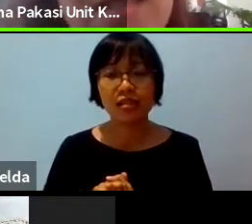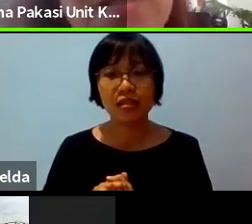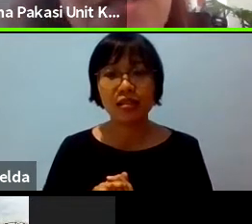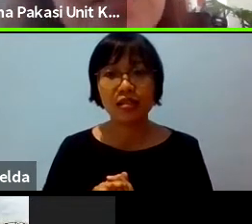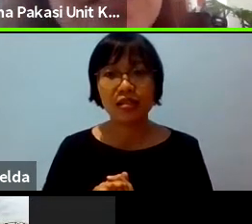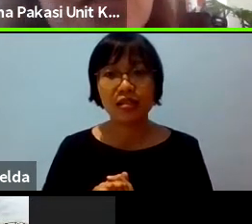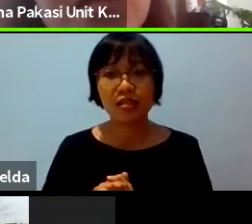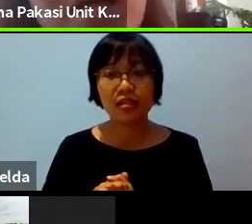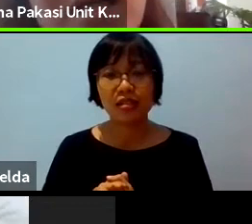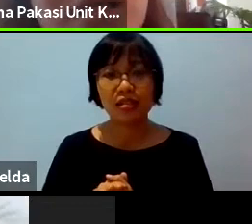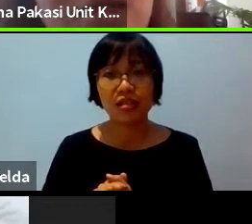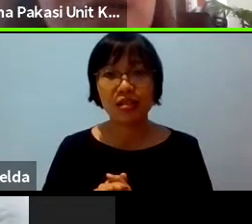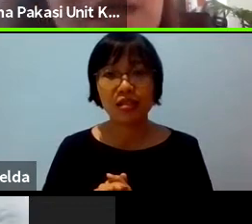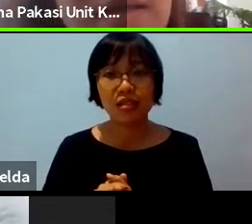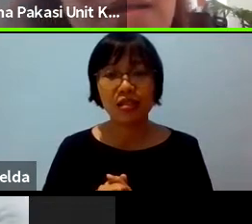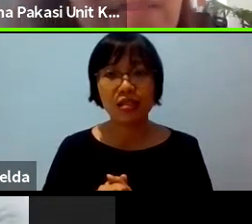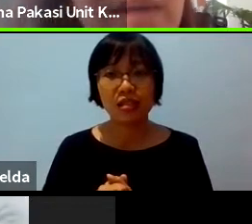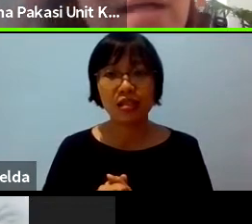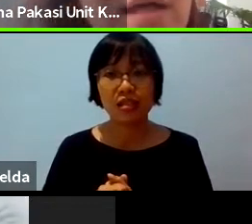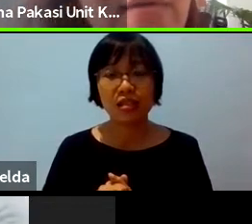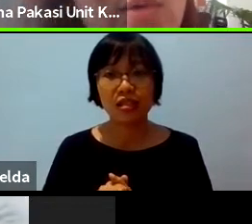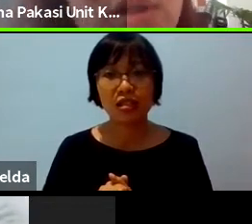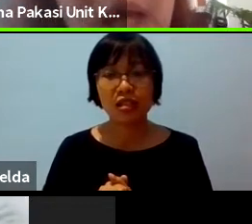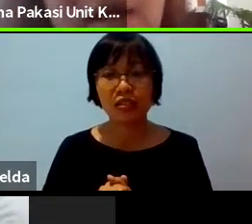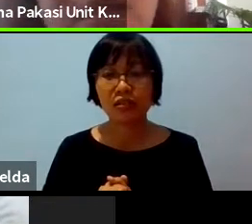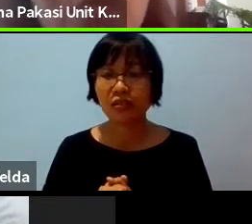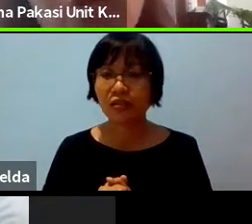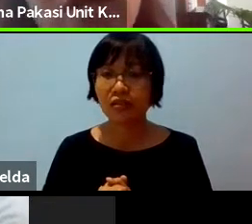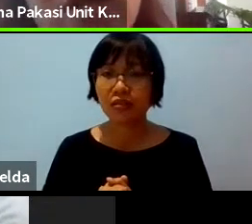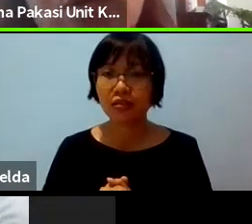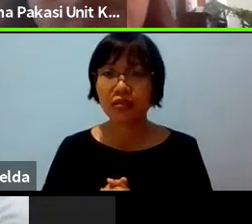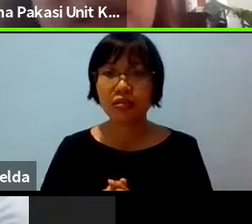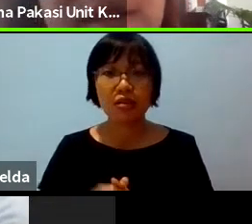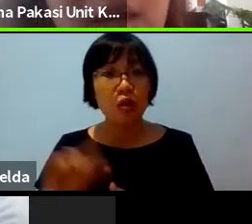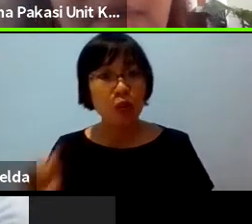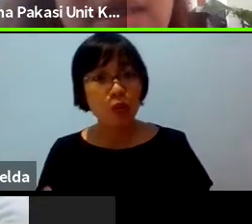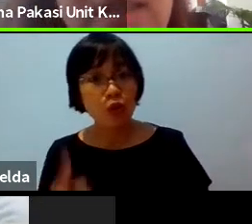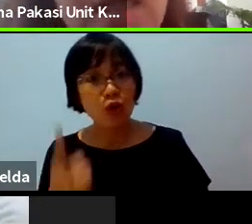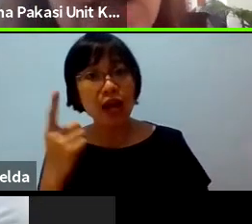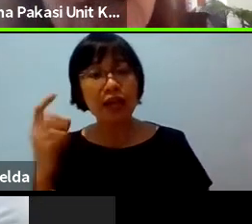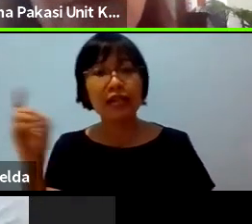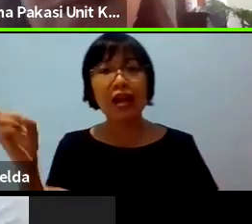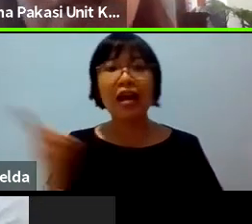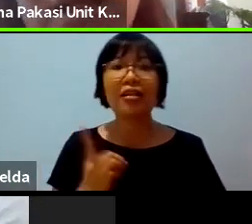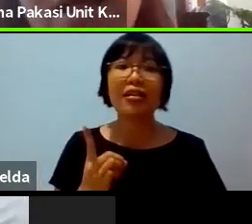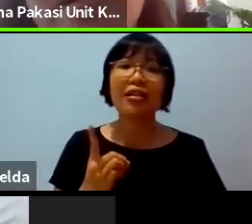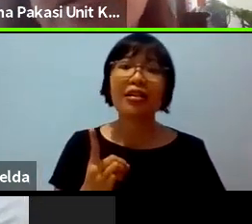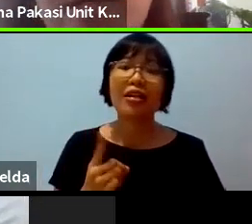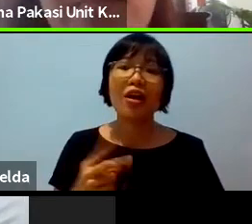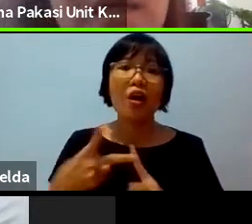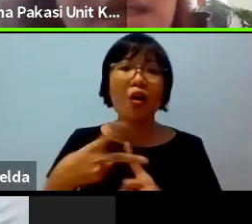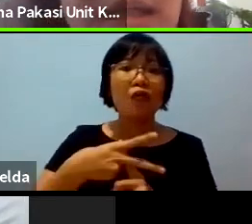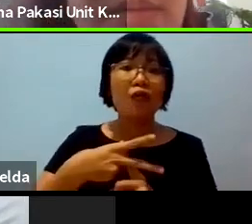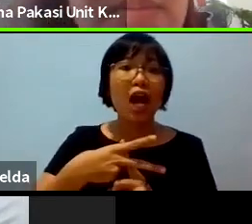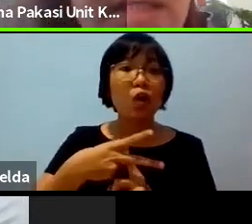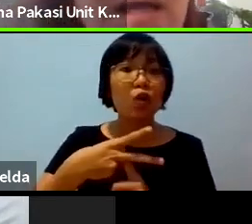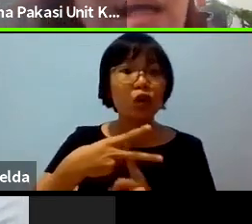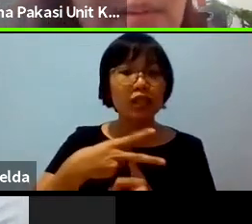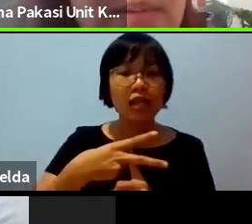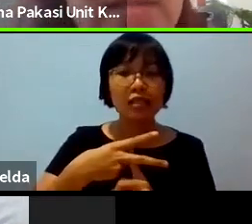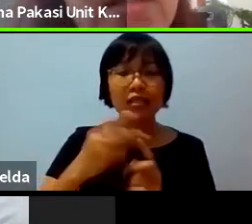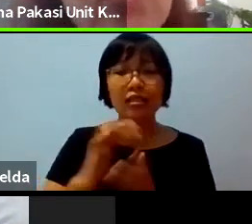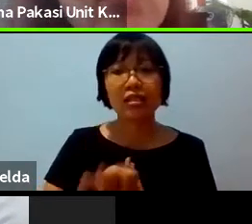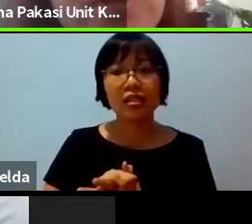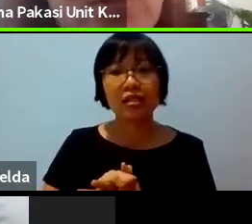di mana nih kita misalnya dari tingkat apa fakultas, kemudian di UI siapa nih kira-kira teman kita, yang siapa yang kira-kira